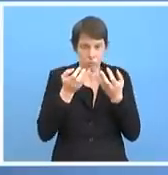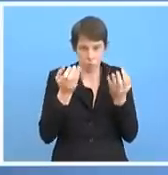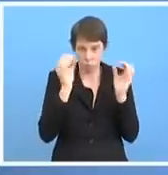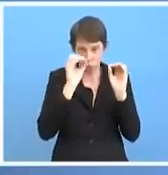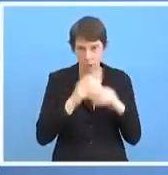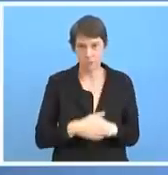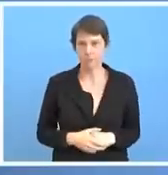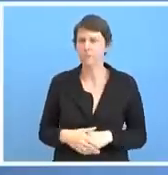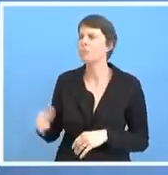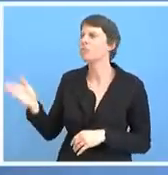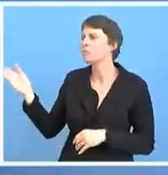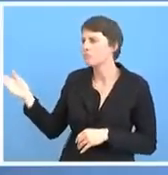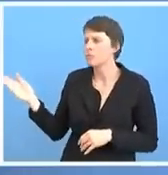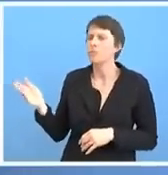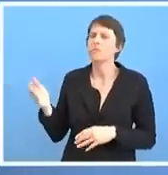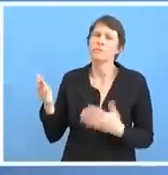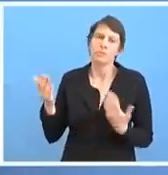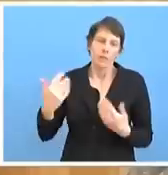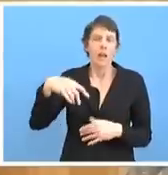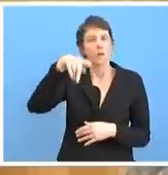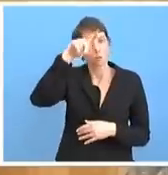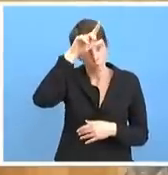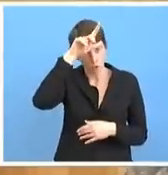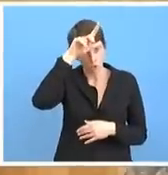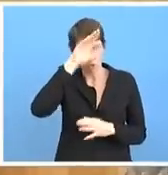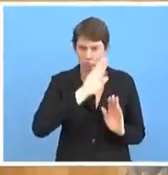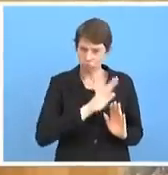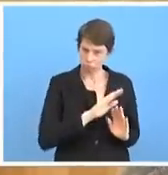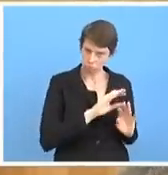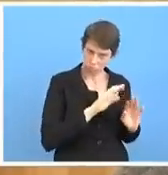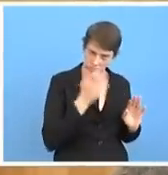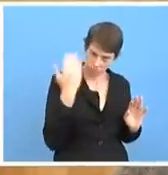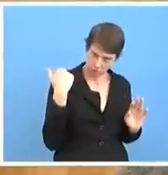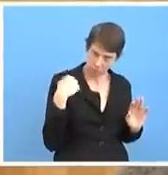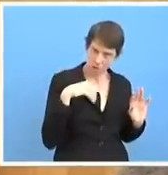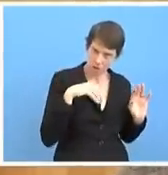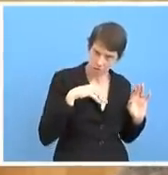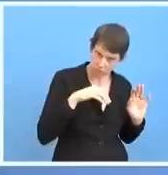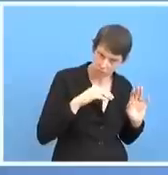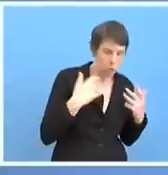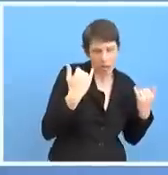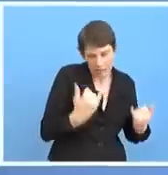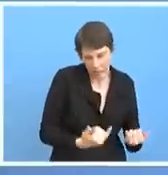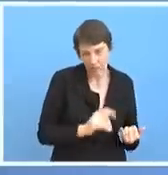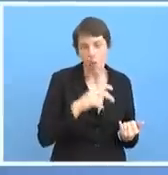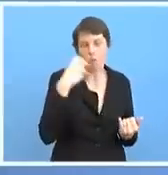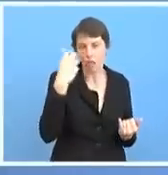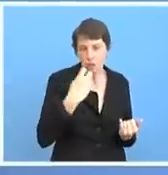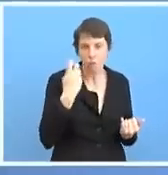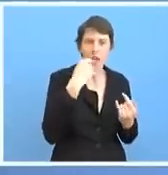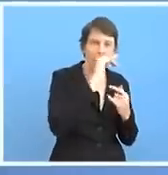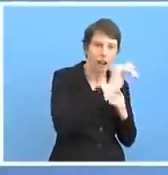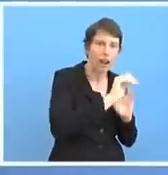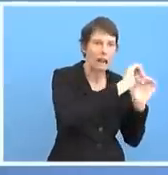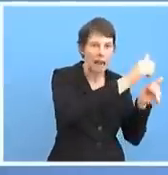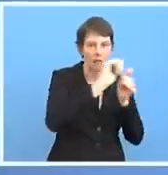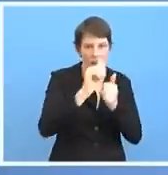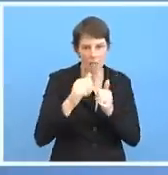Also so wie auch Deutschland im Rahmen seiner Möglichkeiten versucht, anderen Ländern bei der Bekämpfung